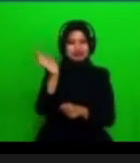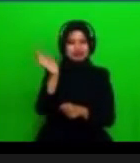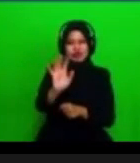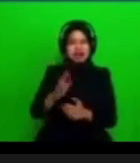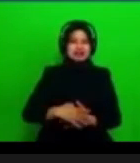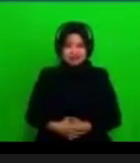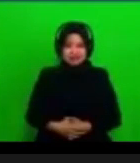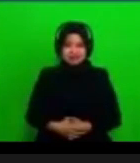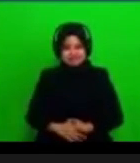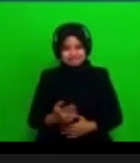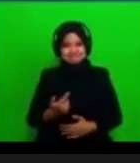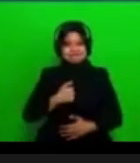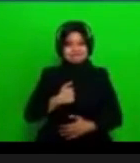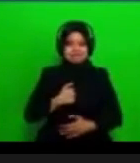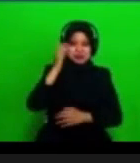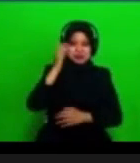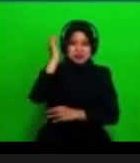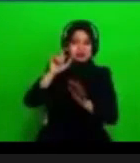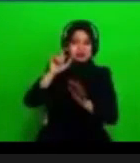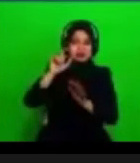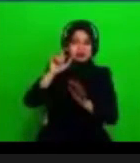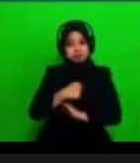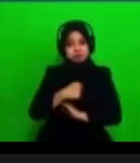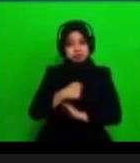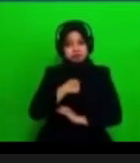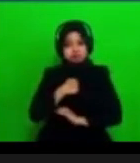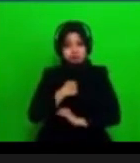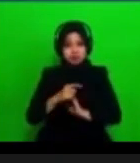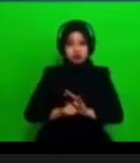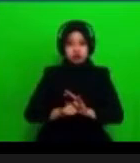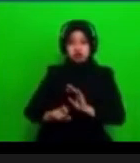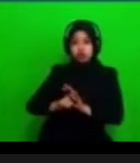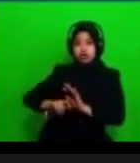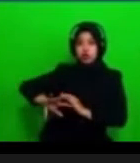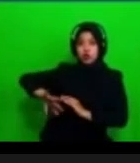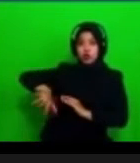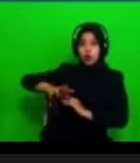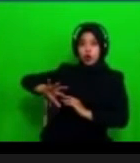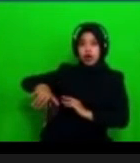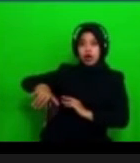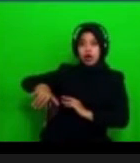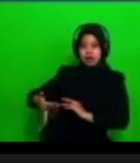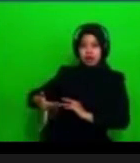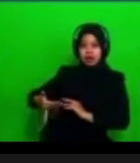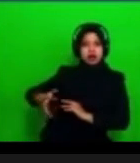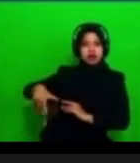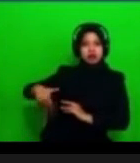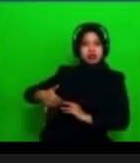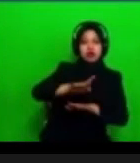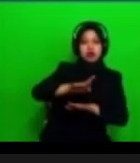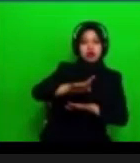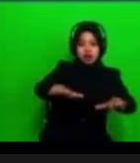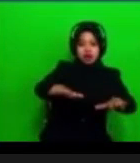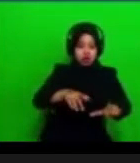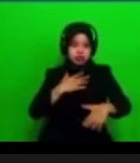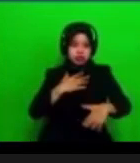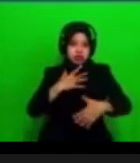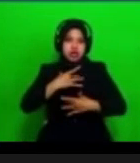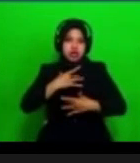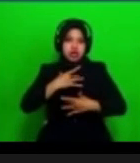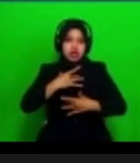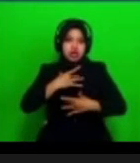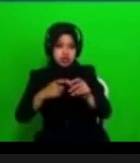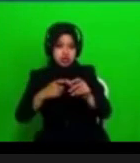Belajar bukanlah itu. Perkenankan saya untuk memberikan satu contoh. Misalnya di satu keluarga ada dua orang anak. Satu anak tertarik